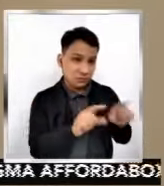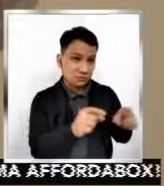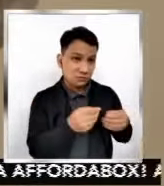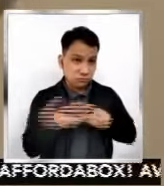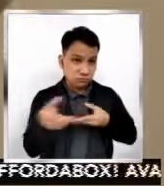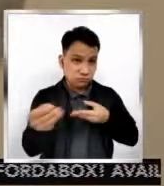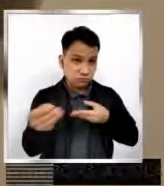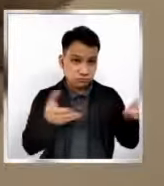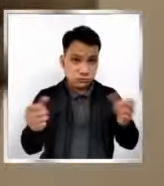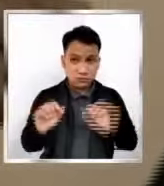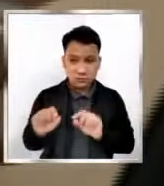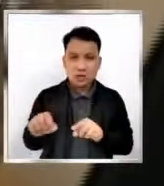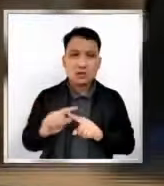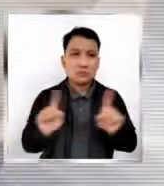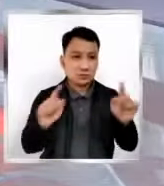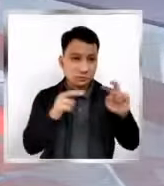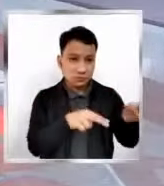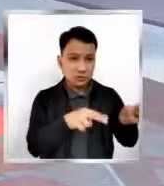Nakatutok, 24 Oras.